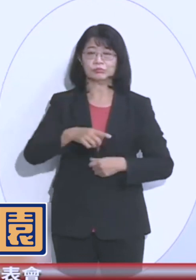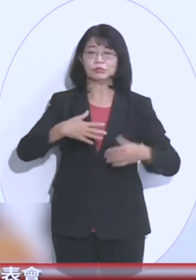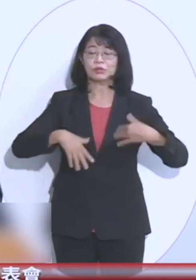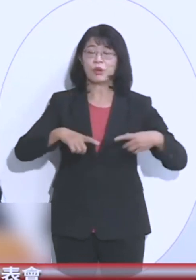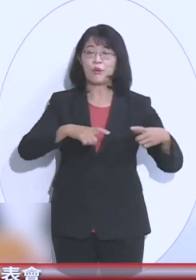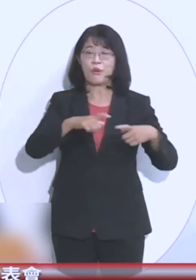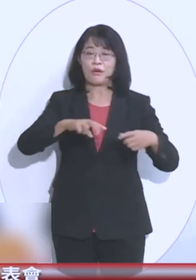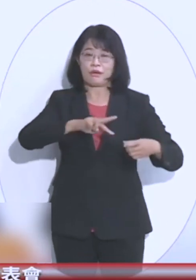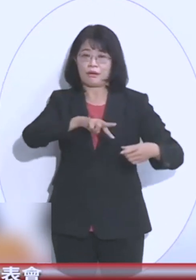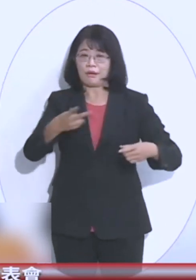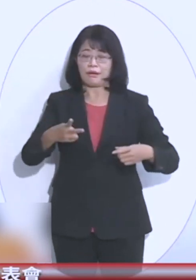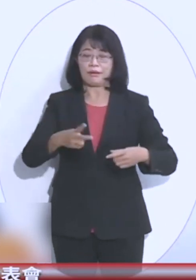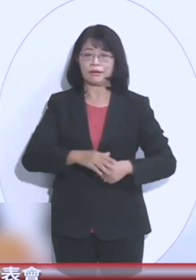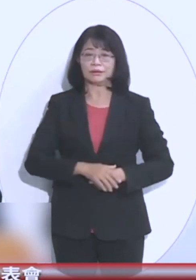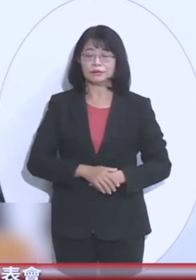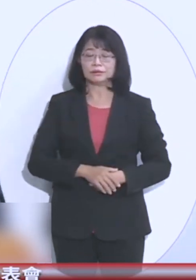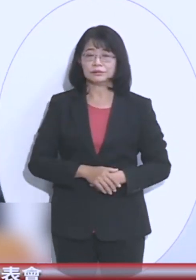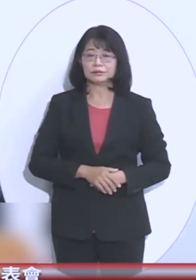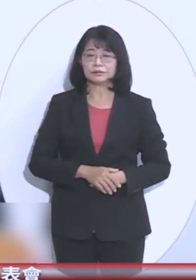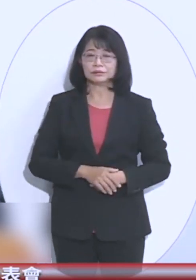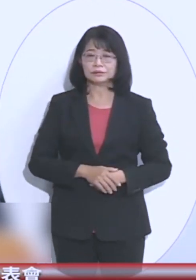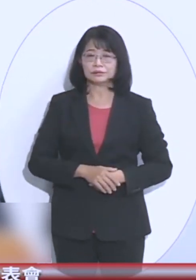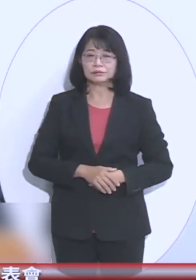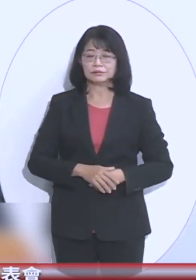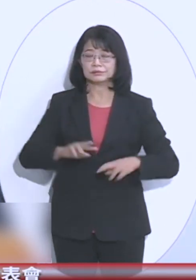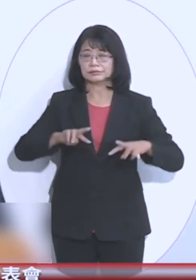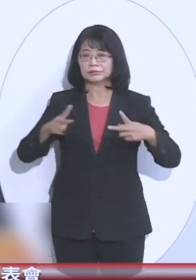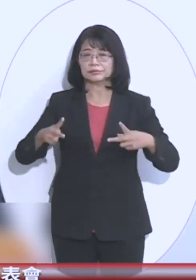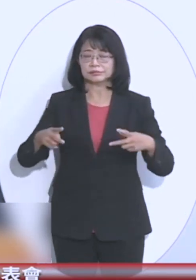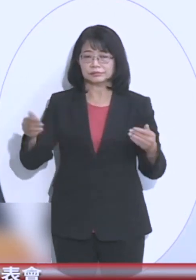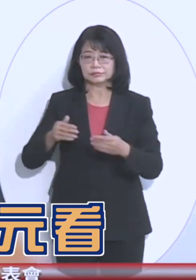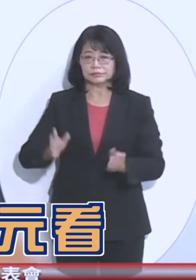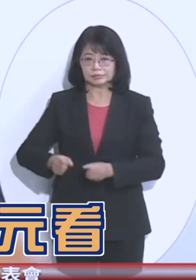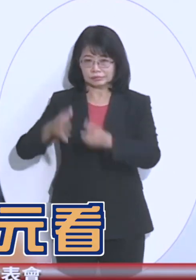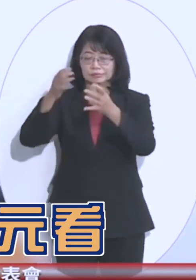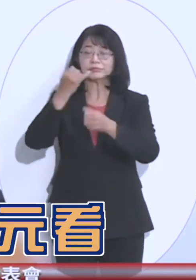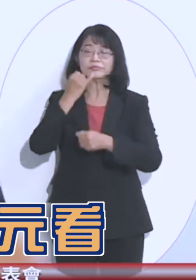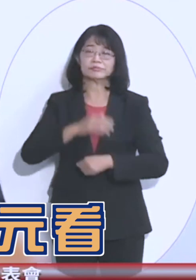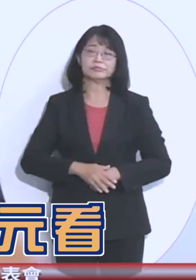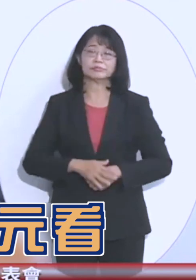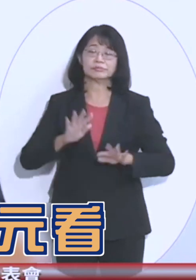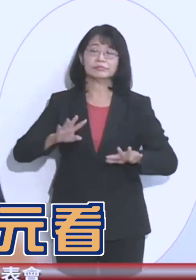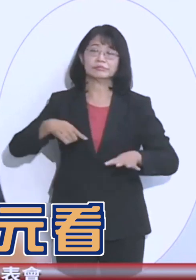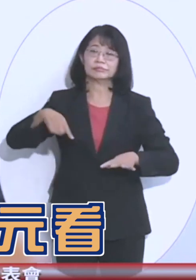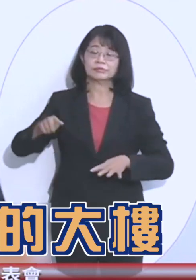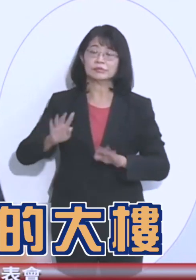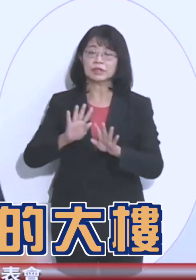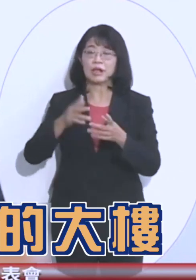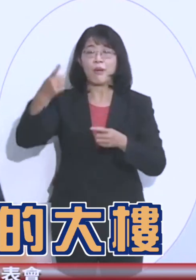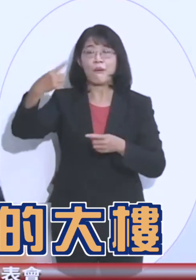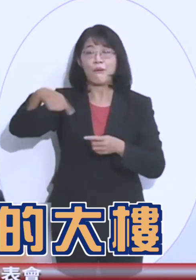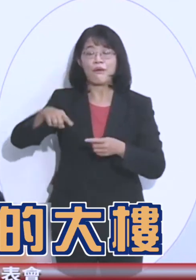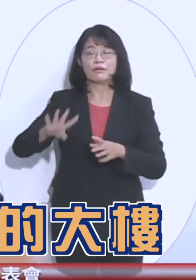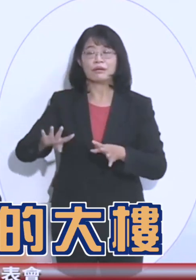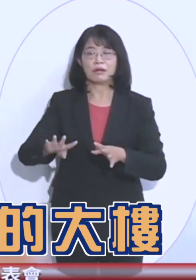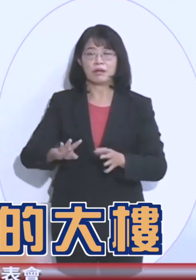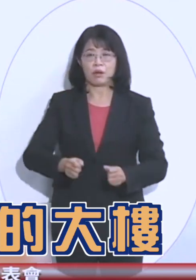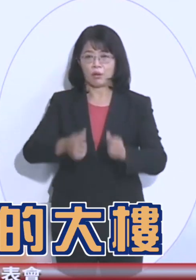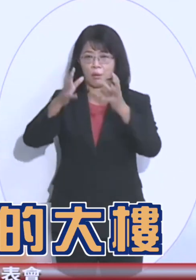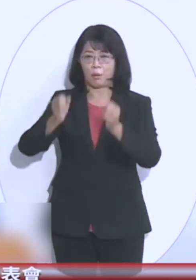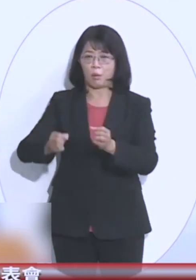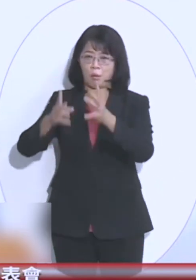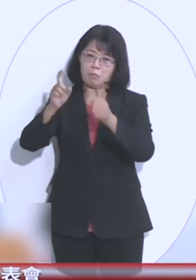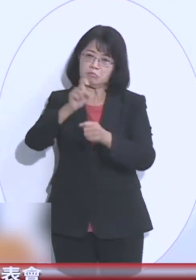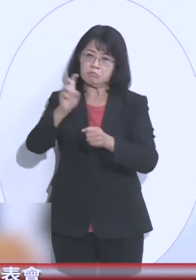园改做建地，让伊去起大楼。即马你来去开园看，遐得一二十栋的大楼